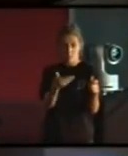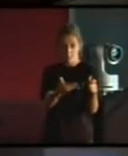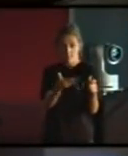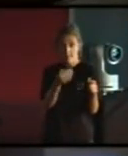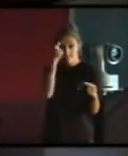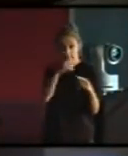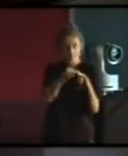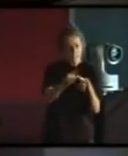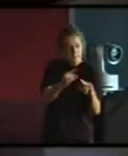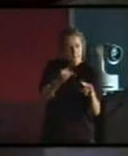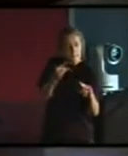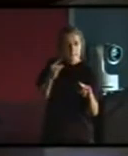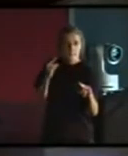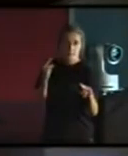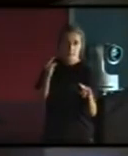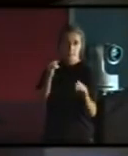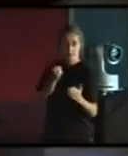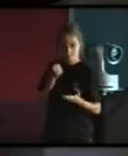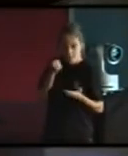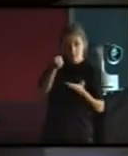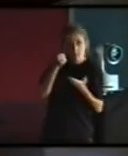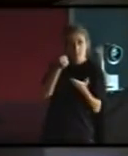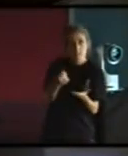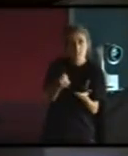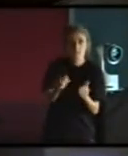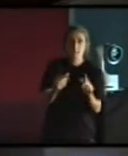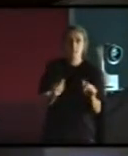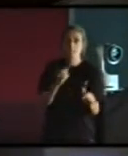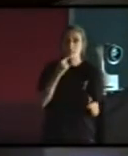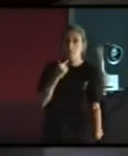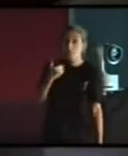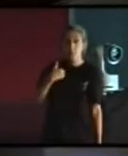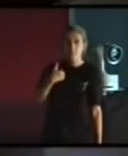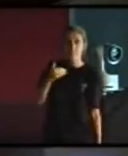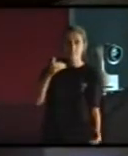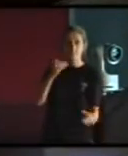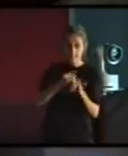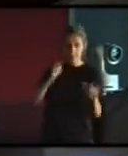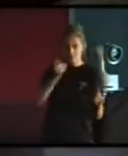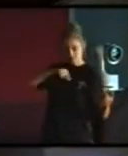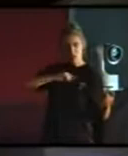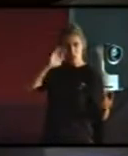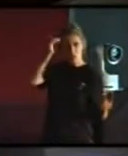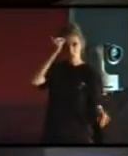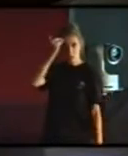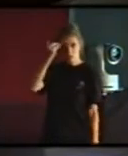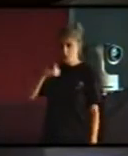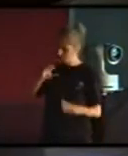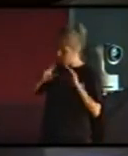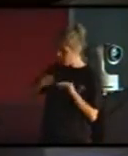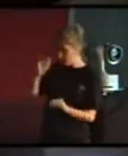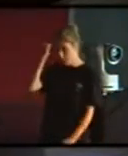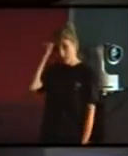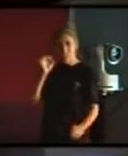Les larmes auxquelles vous faites référence, on les connaît tous ici. On n'a pas besoin d'être de Berlin, et c'est un peu le grand événement qu'on a tous